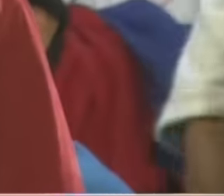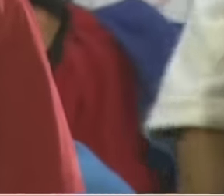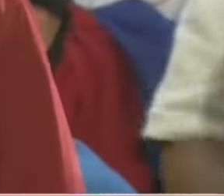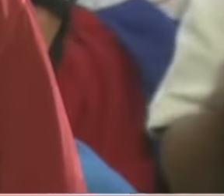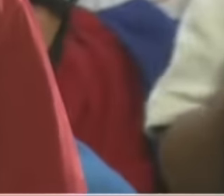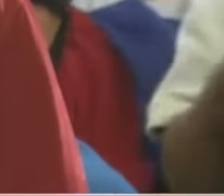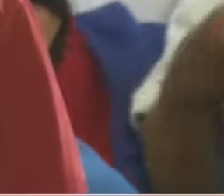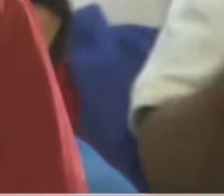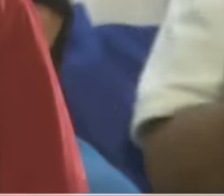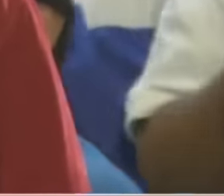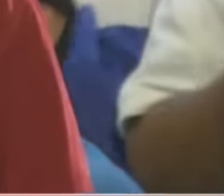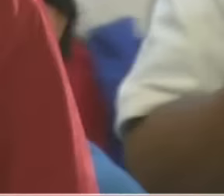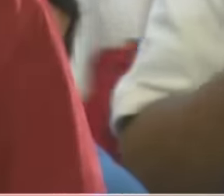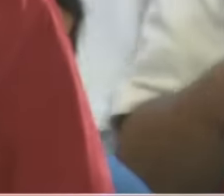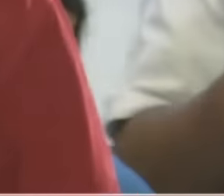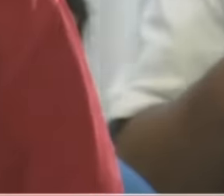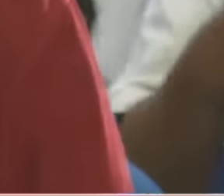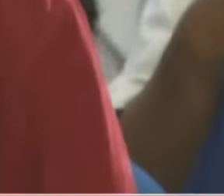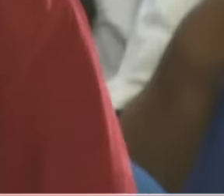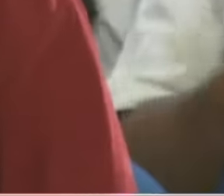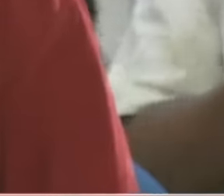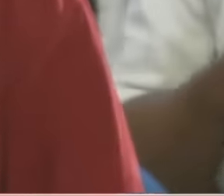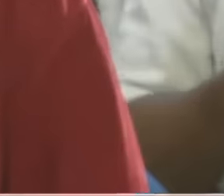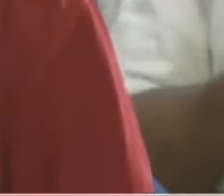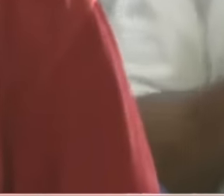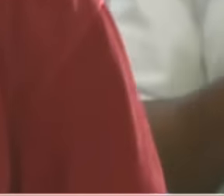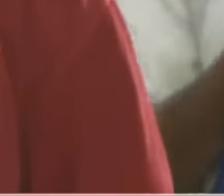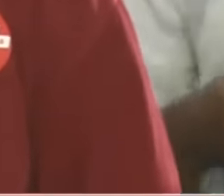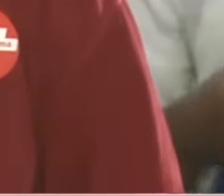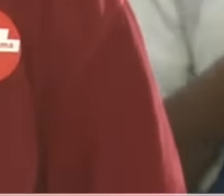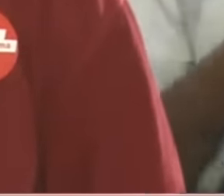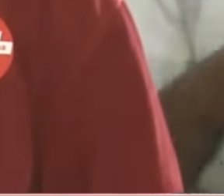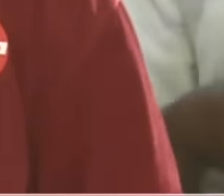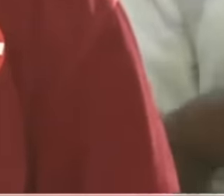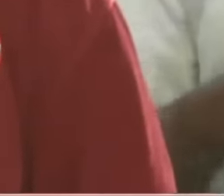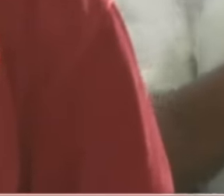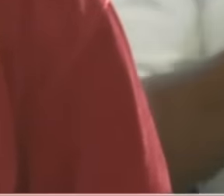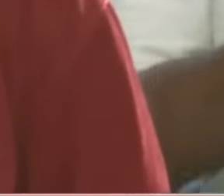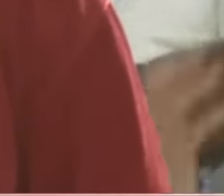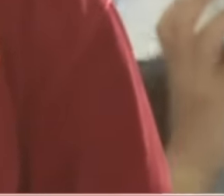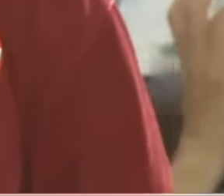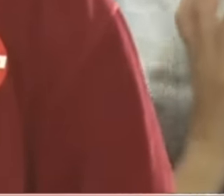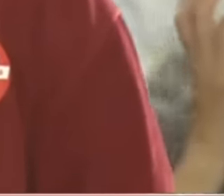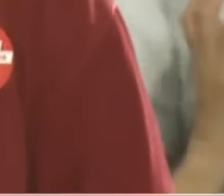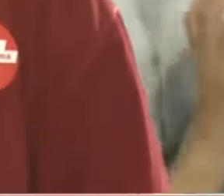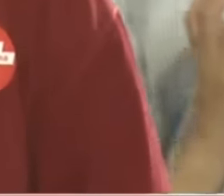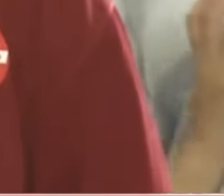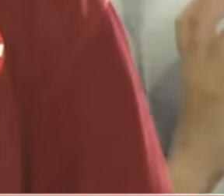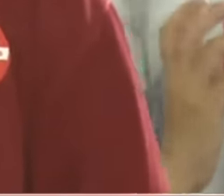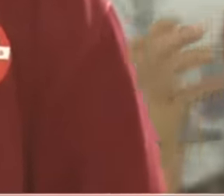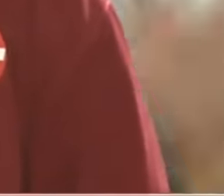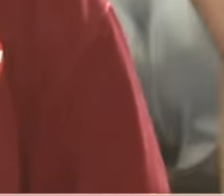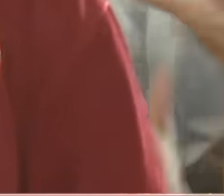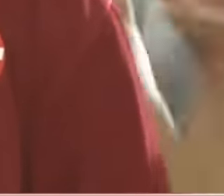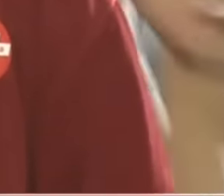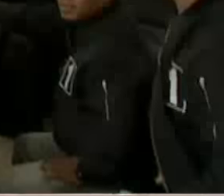Saling kritik dalam debat itu hal yang positif untuk menjadi evaluasi terhadap pemerintahan Provinsi DKI siapapun nanti yang jadi